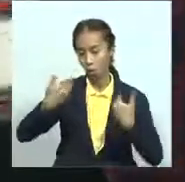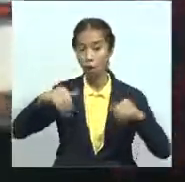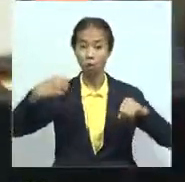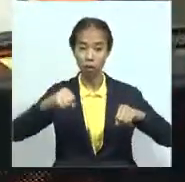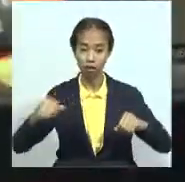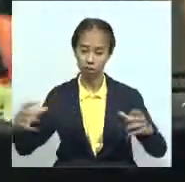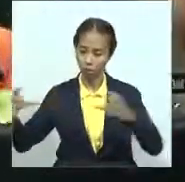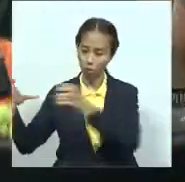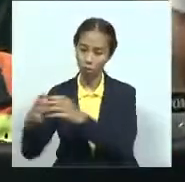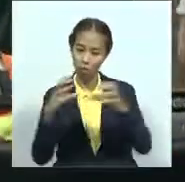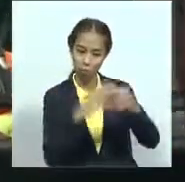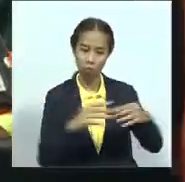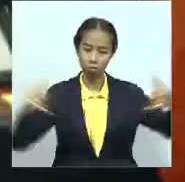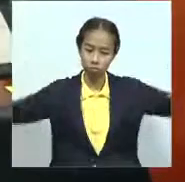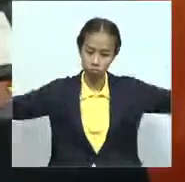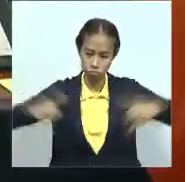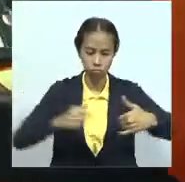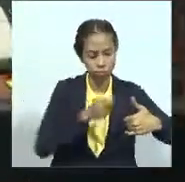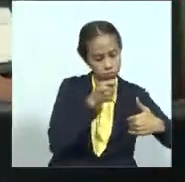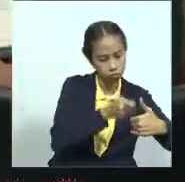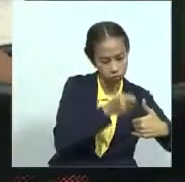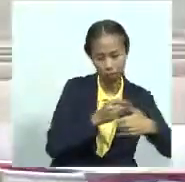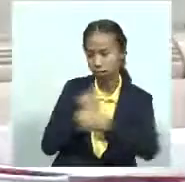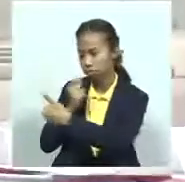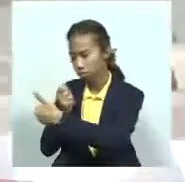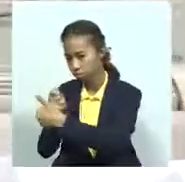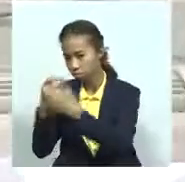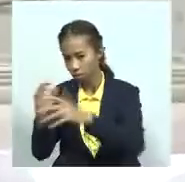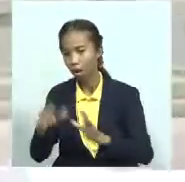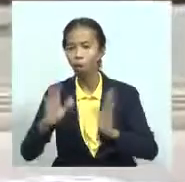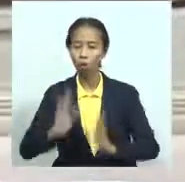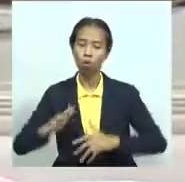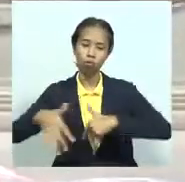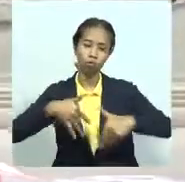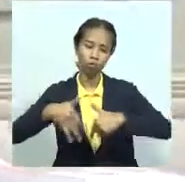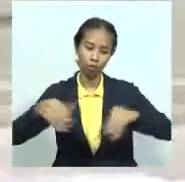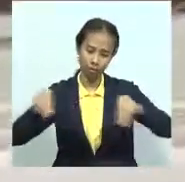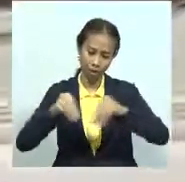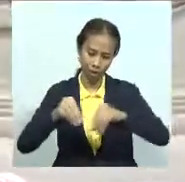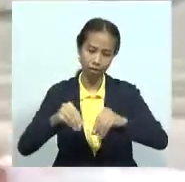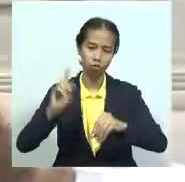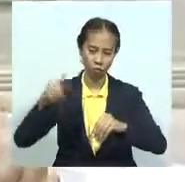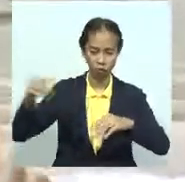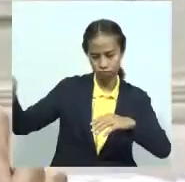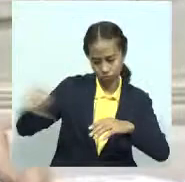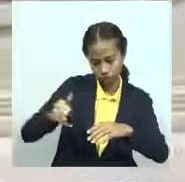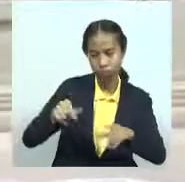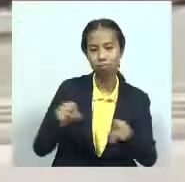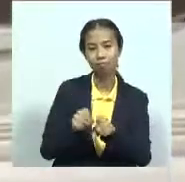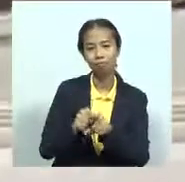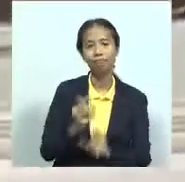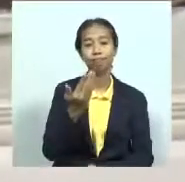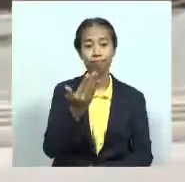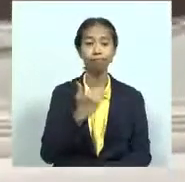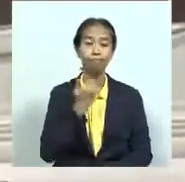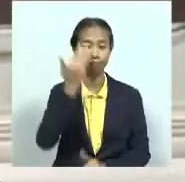สองฝั่งเข้ามาให้ปากคำเพิ่มเติมรวมถึงบุคคลอื่นที่อยู่บริเวณนั้นมาเป็นพยานด้วยค่ะฟังเสียงผู้บัญชาการต